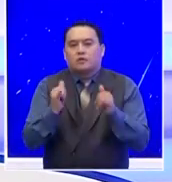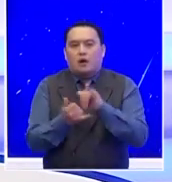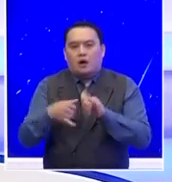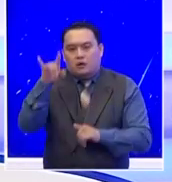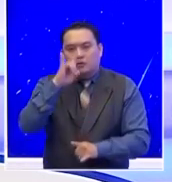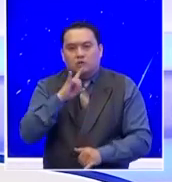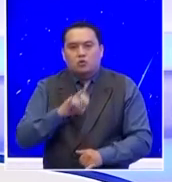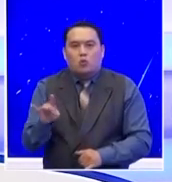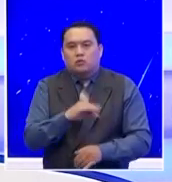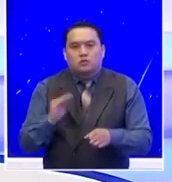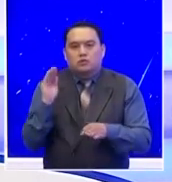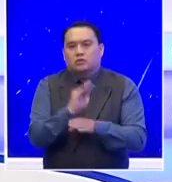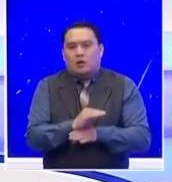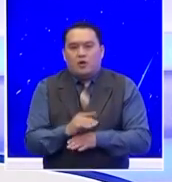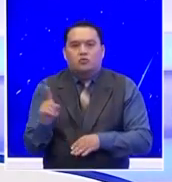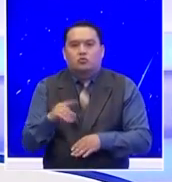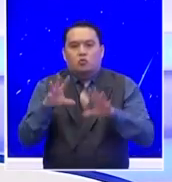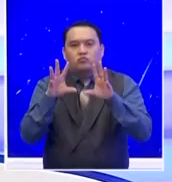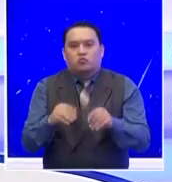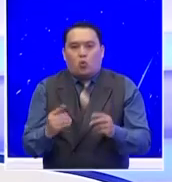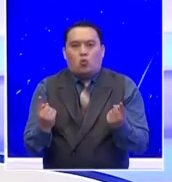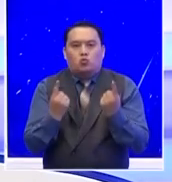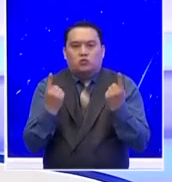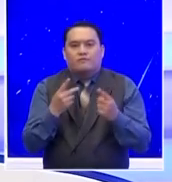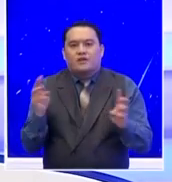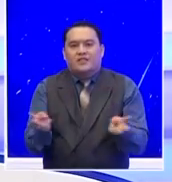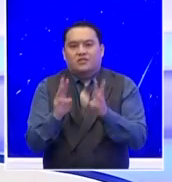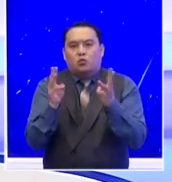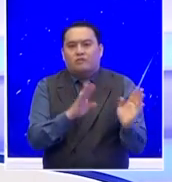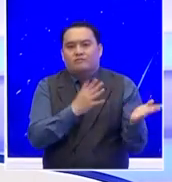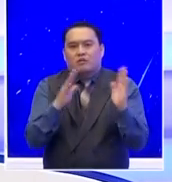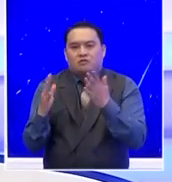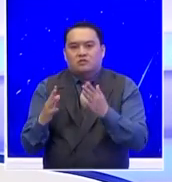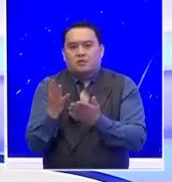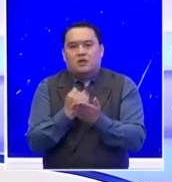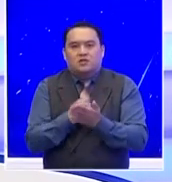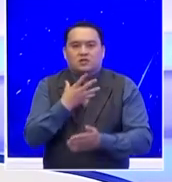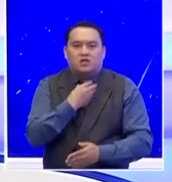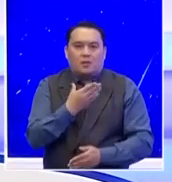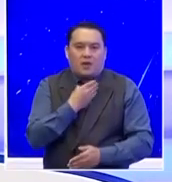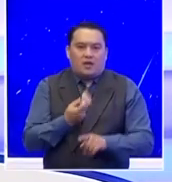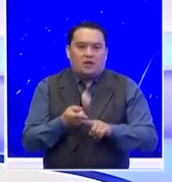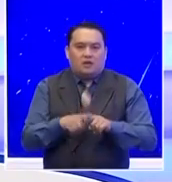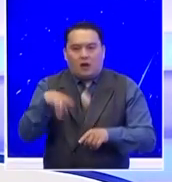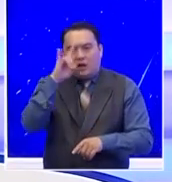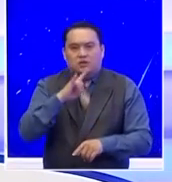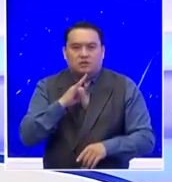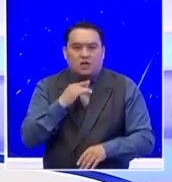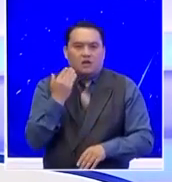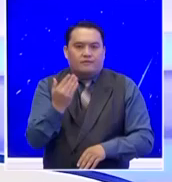Восточно-Казахстанскую область направили дополнительные силы для тушения крупного лесного пожара на территории резервата Семей Ормана, передает Казахстан